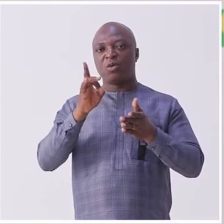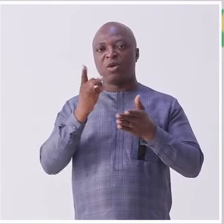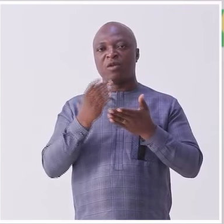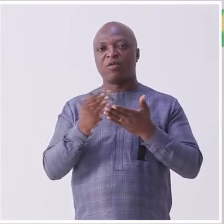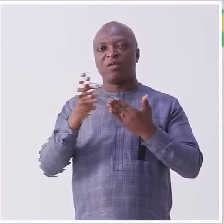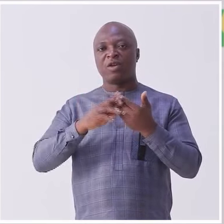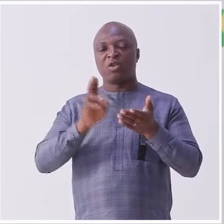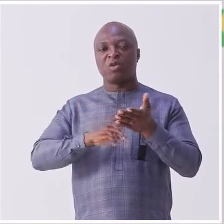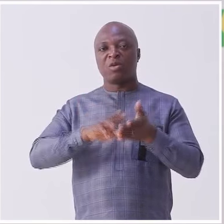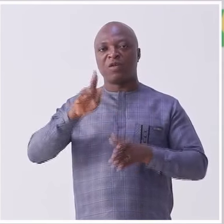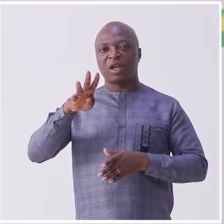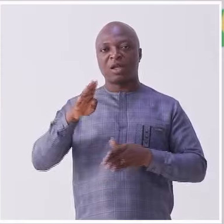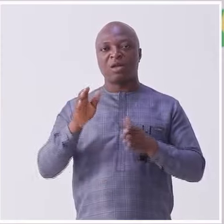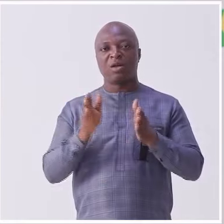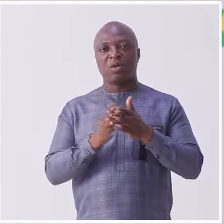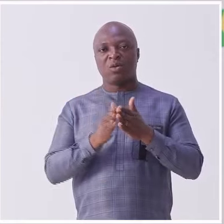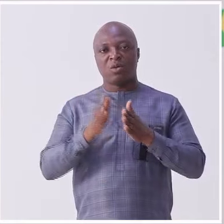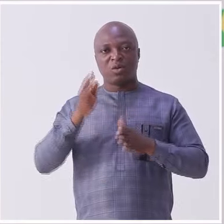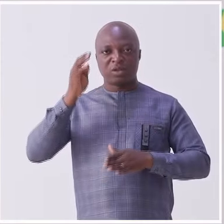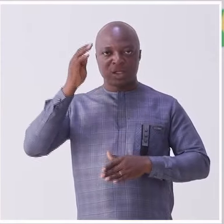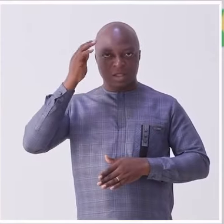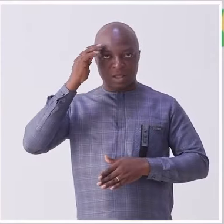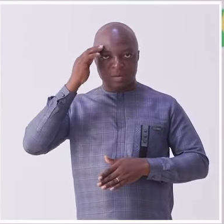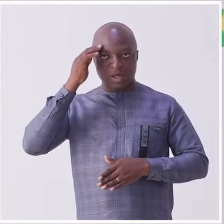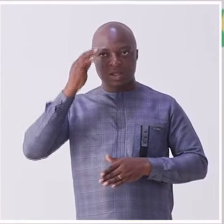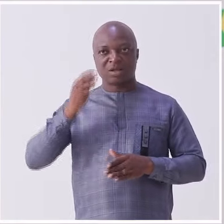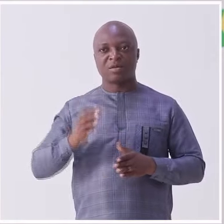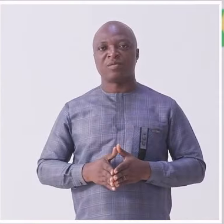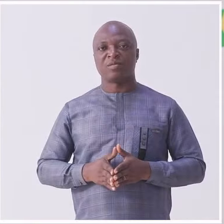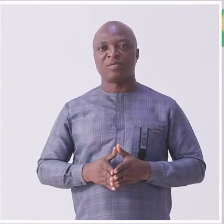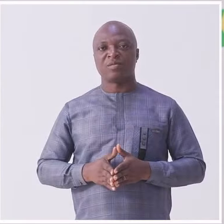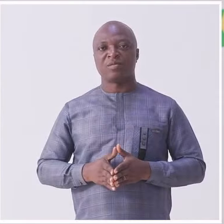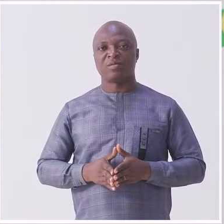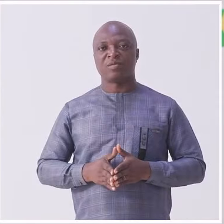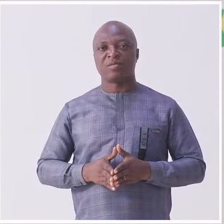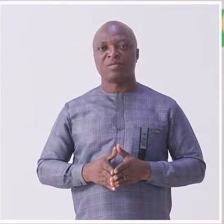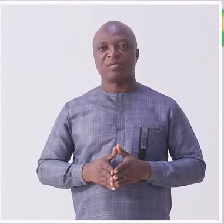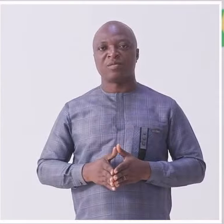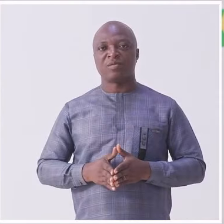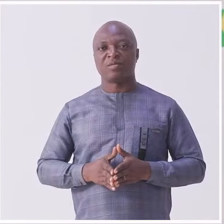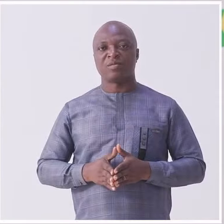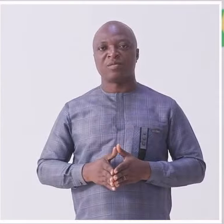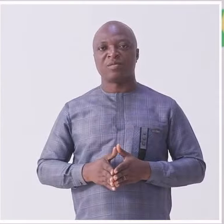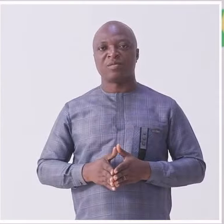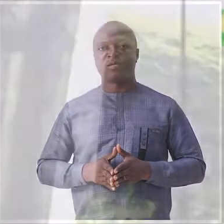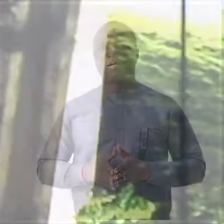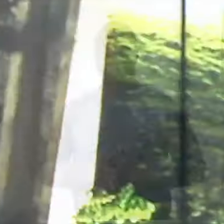8 février 2024, le Conseil des ministres.